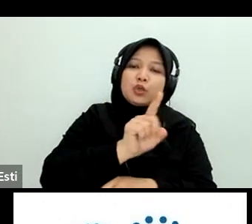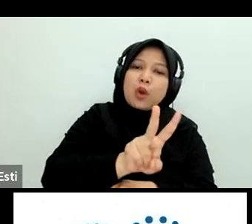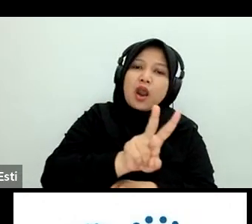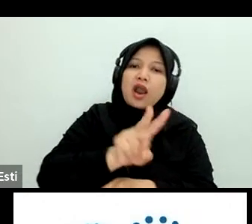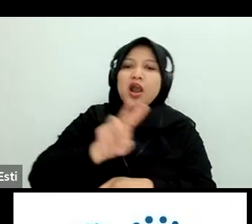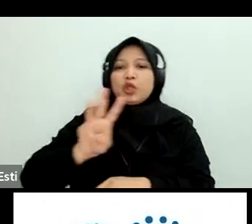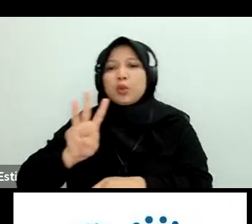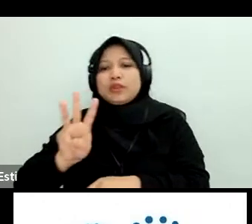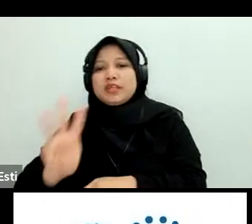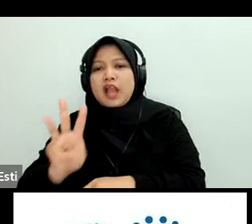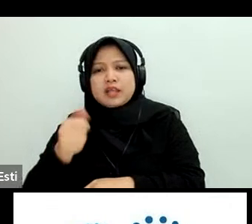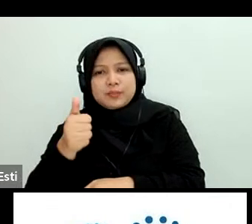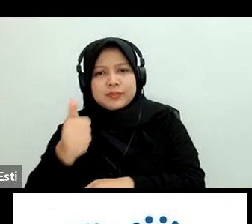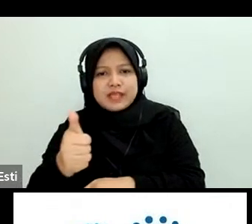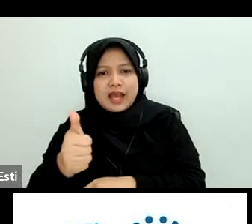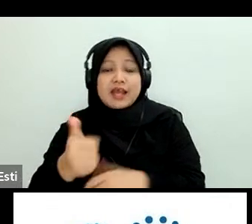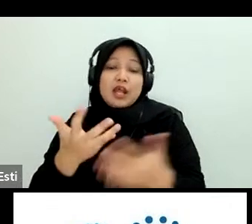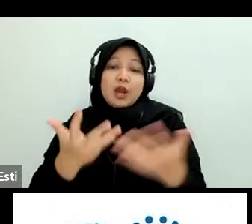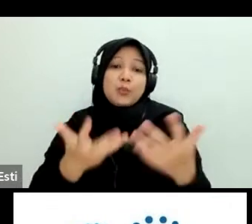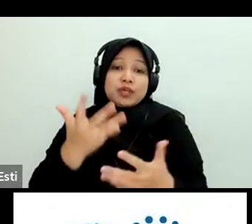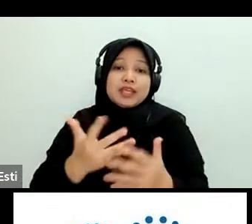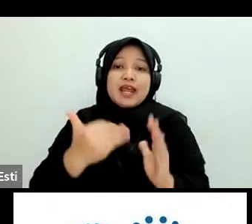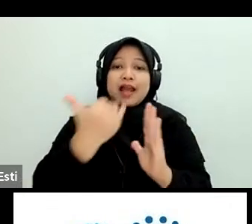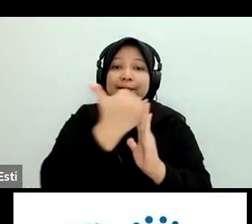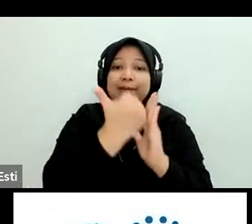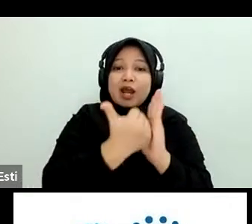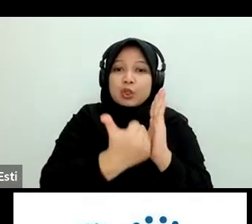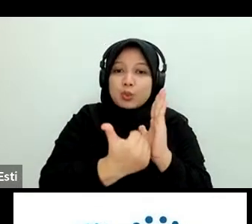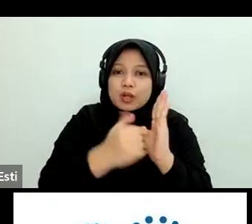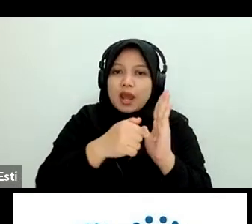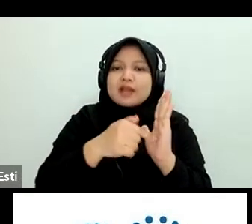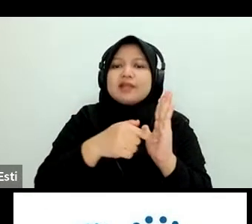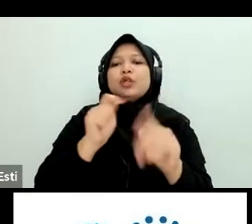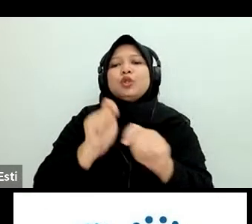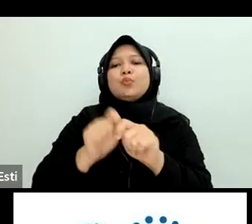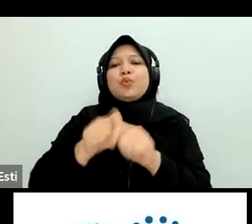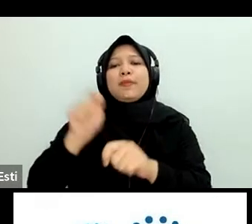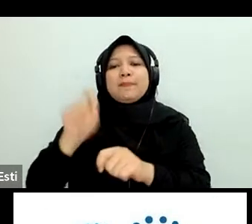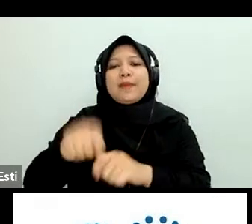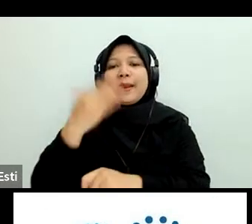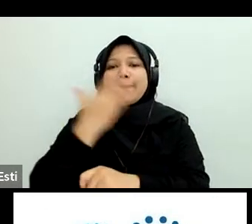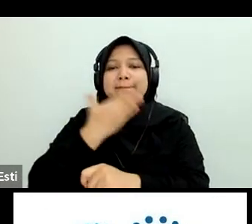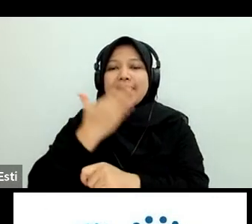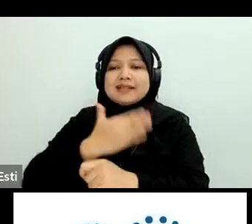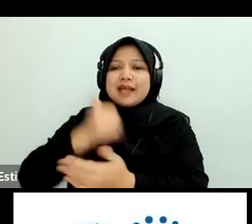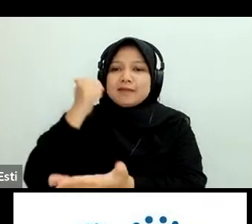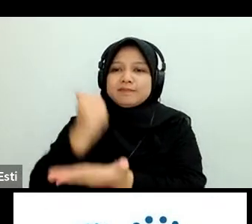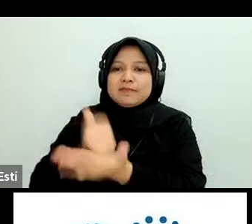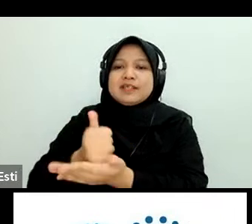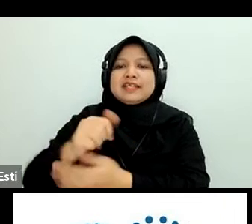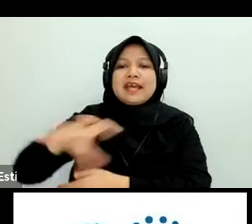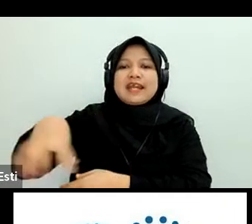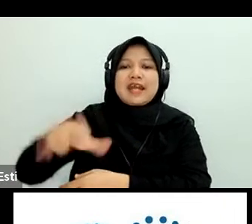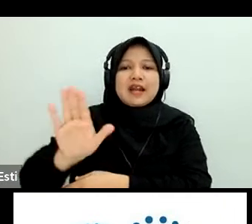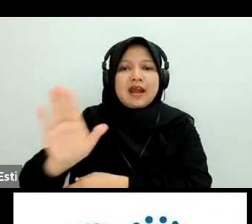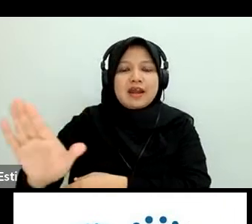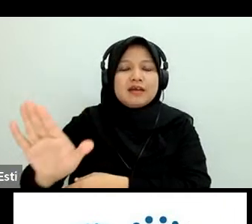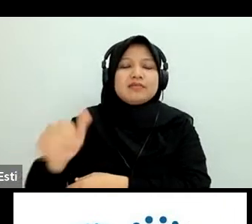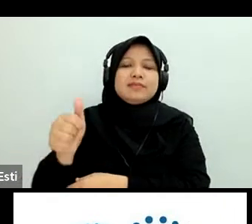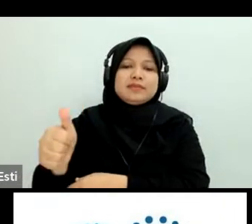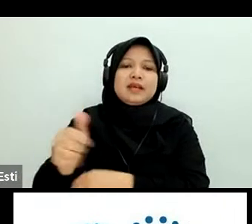kita nggak mau nggak nggak melihat bahasa asli atau Bahasa lokal Indonesia juga punya kedudukan yang sama Dalam